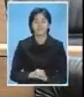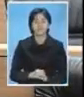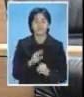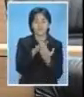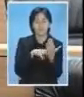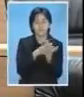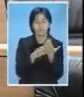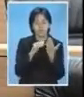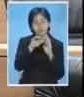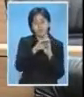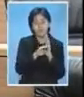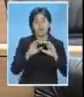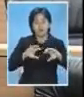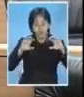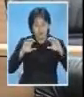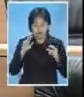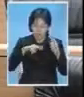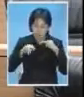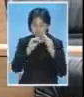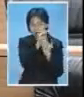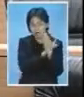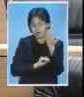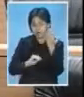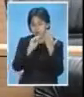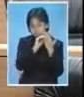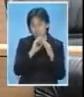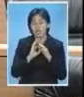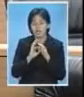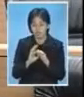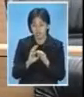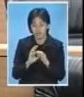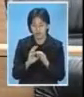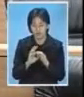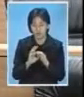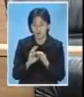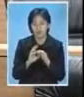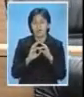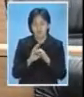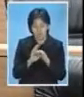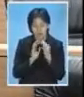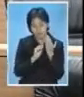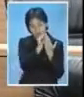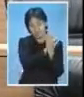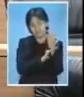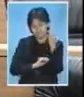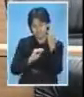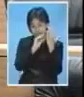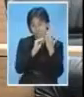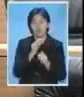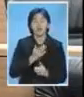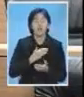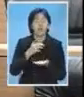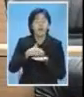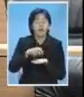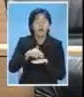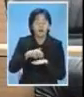การปกครองท้องถิ่นในรูปแบบที่สอดคล้องกับลักษณะของพื้นที่ผมขออนุญ